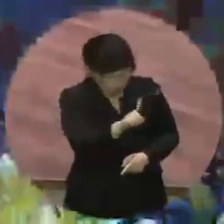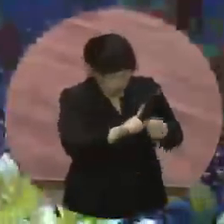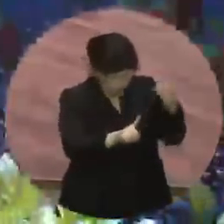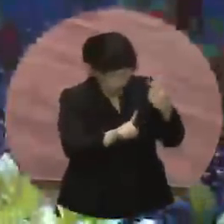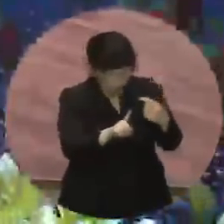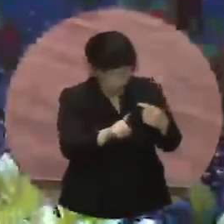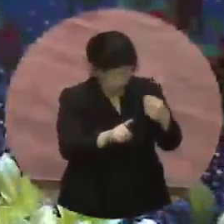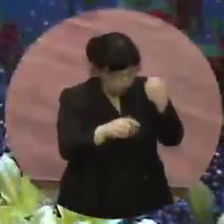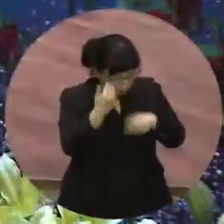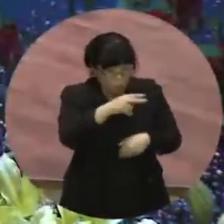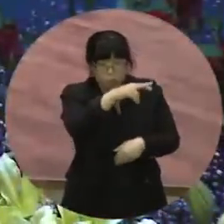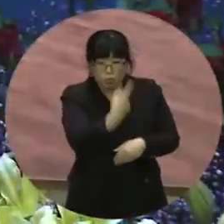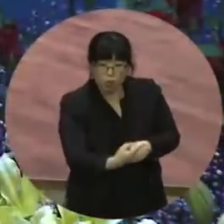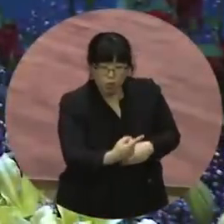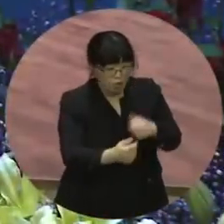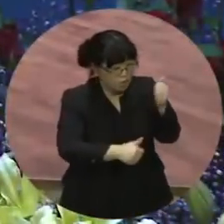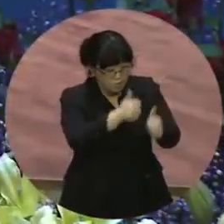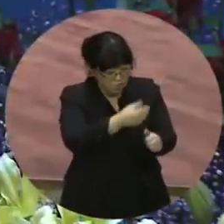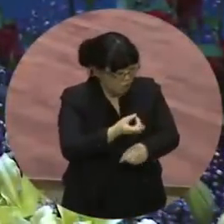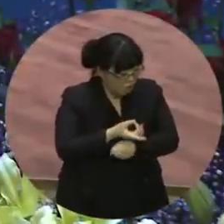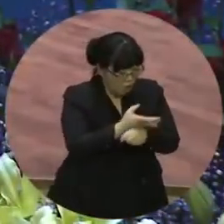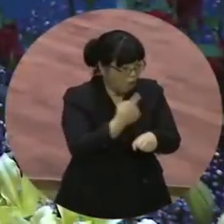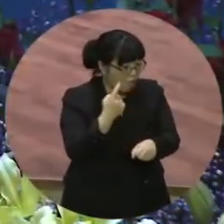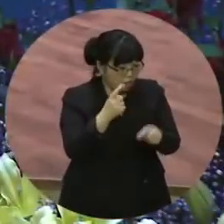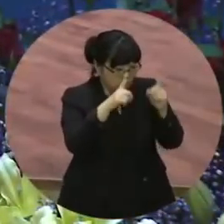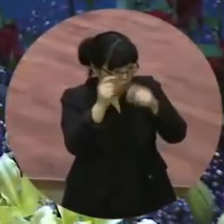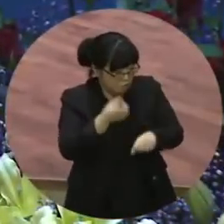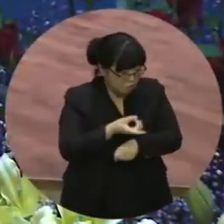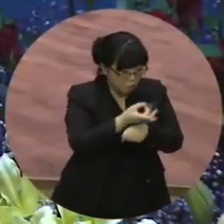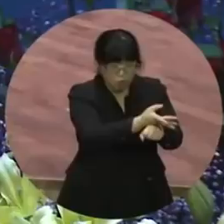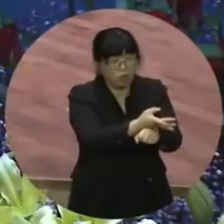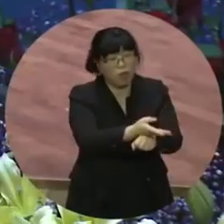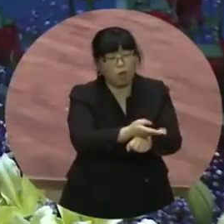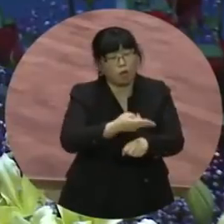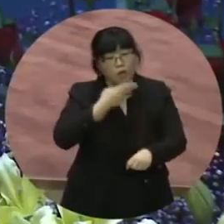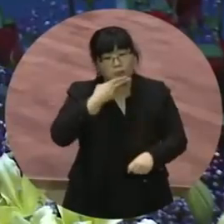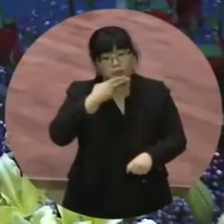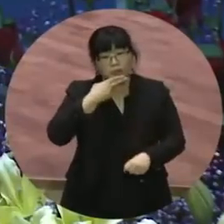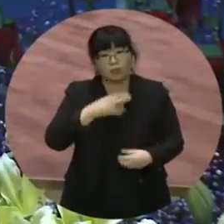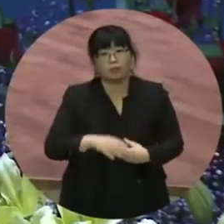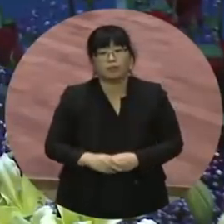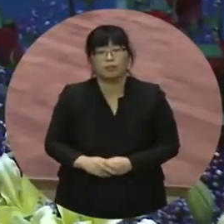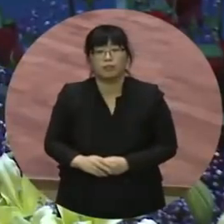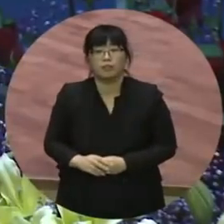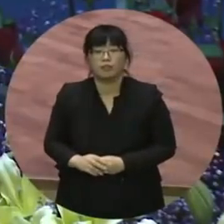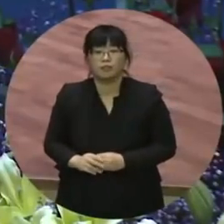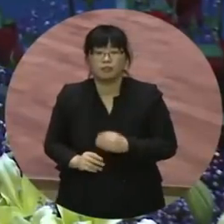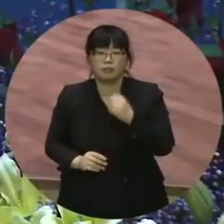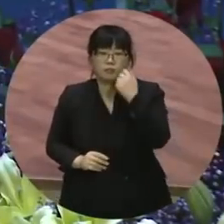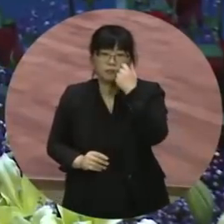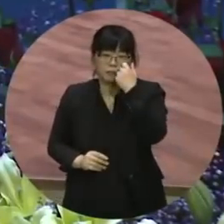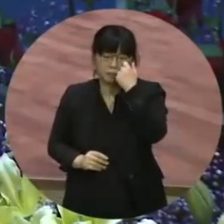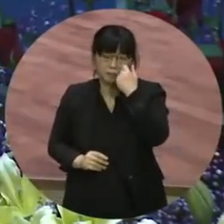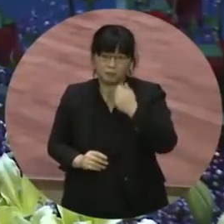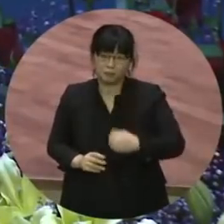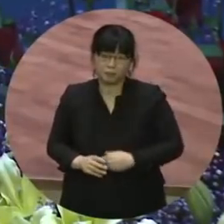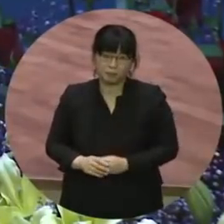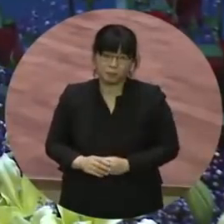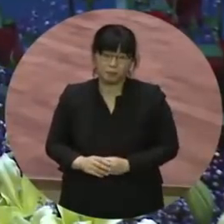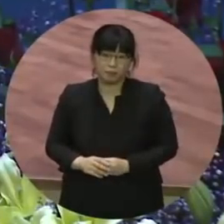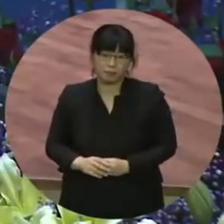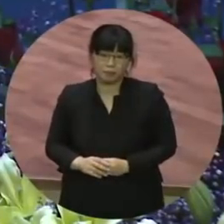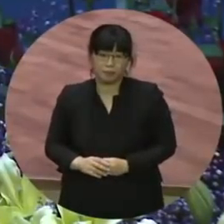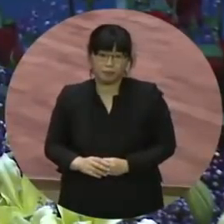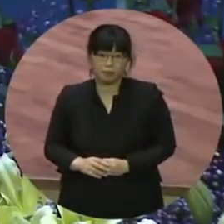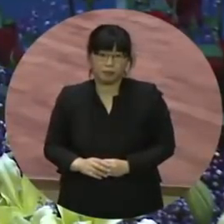한다 그랬어요. 하나님이 주시는 시험은 대체로 나와 상관이 없는, 나와 아무 상관이 없는 어느